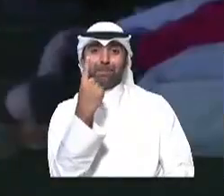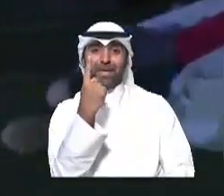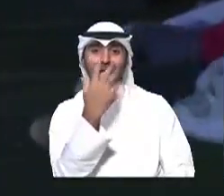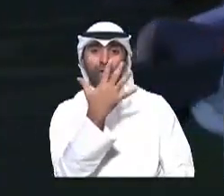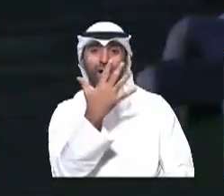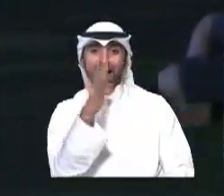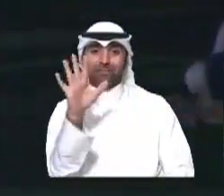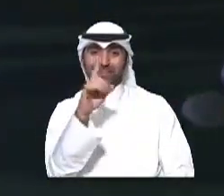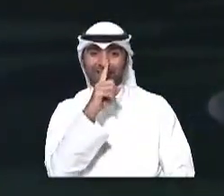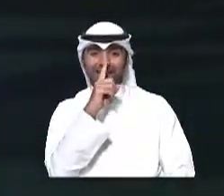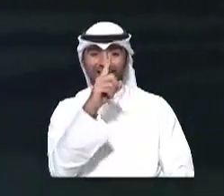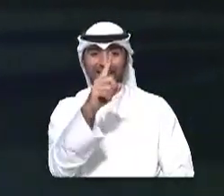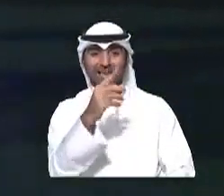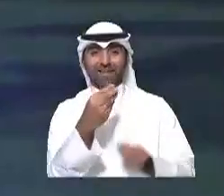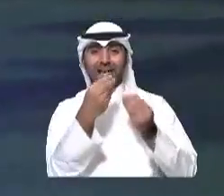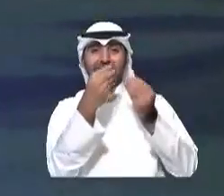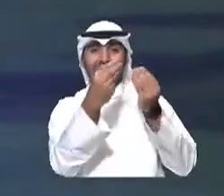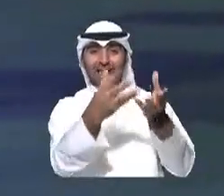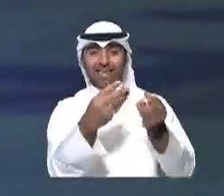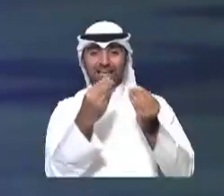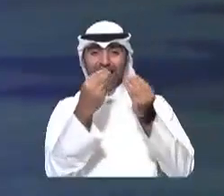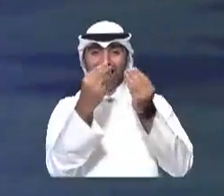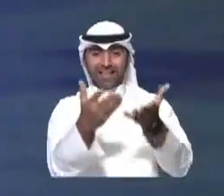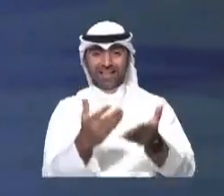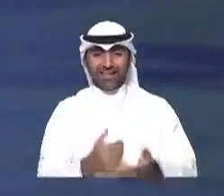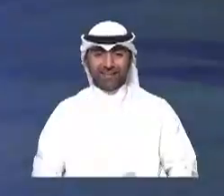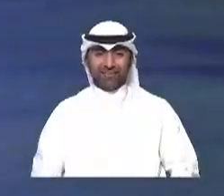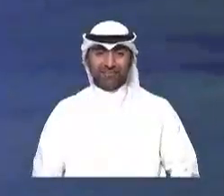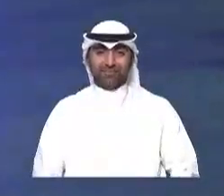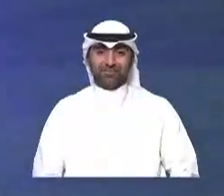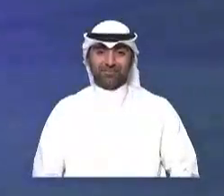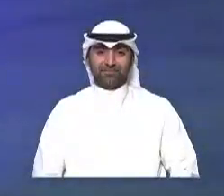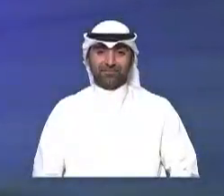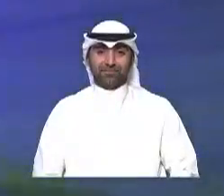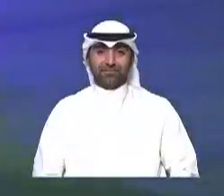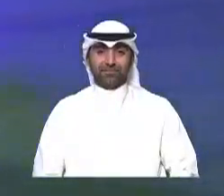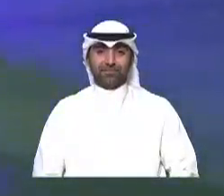مجتمعهم وبيئتهم. مروة محرم، تلفزيون دولة الكويت.